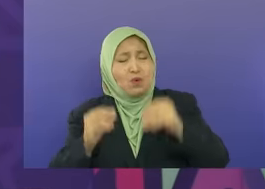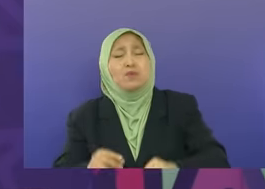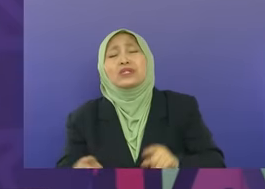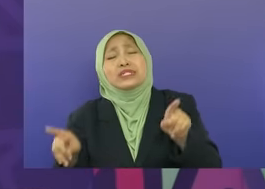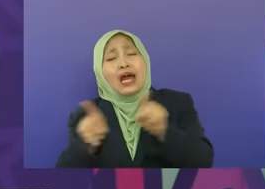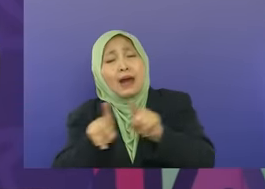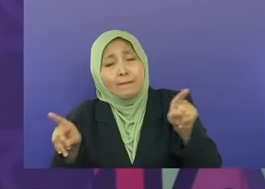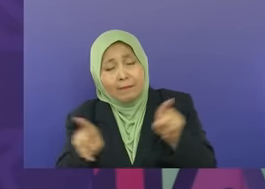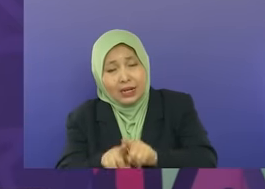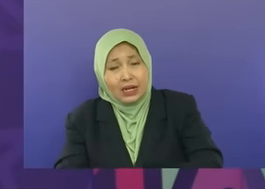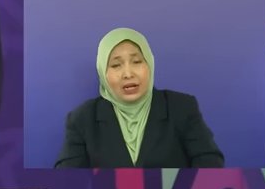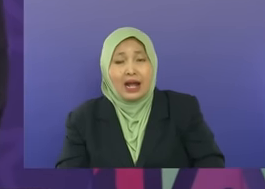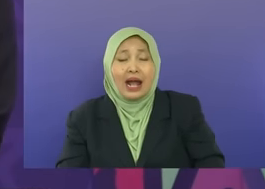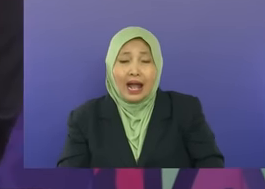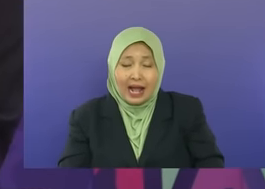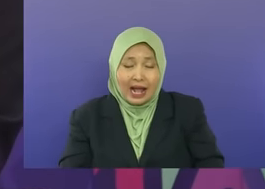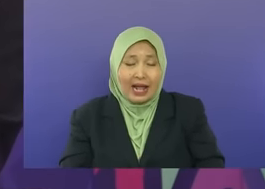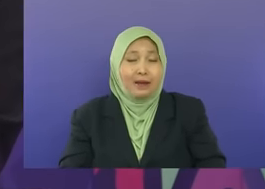juga